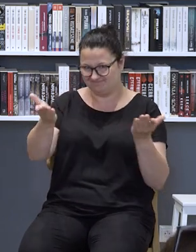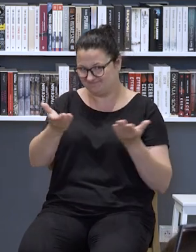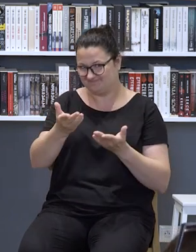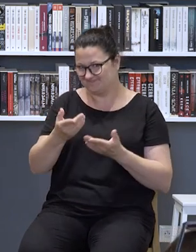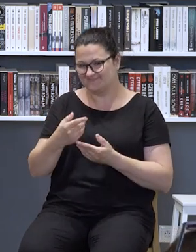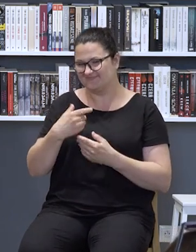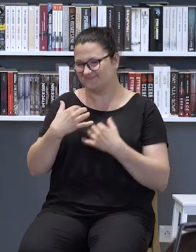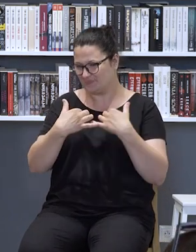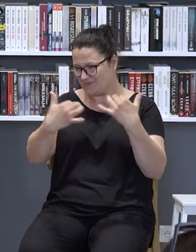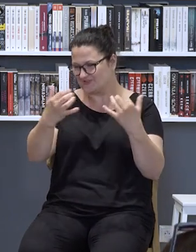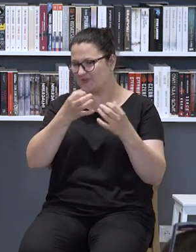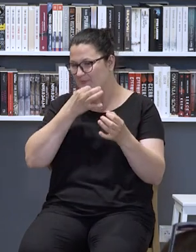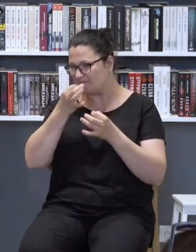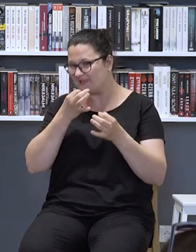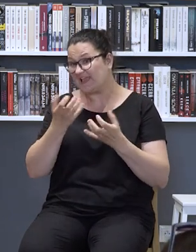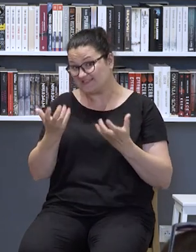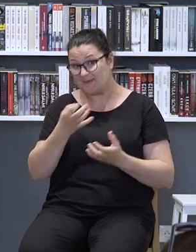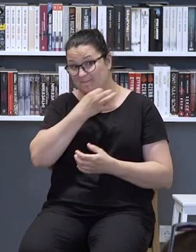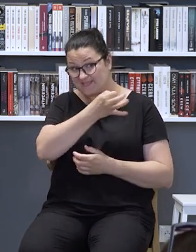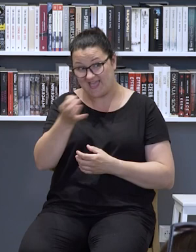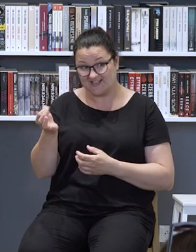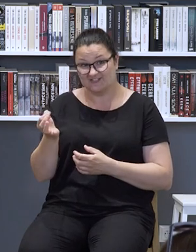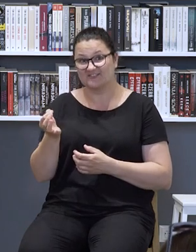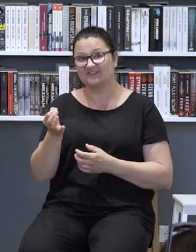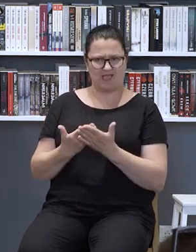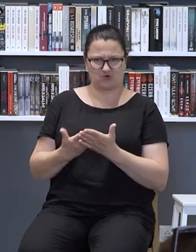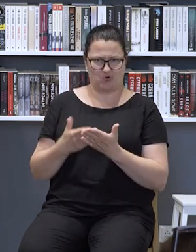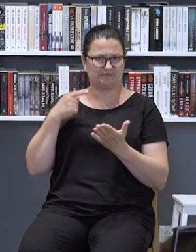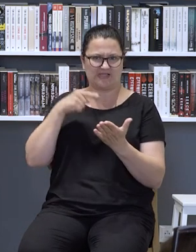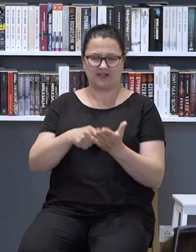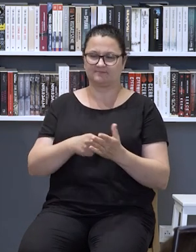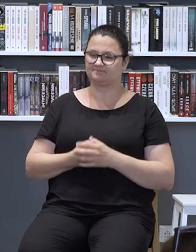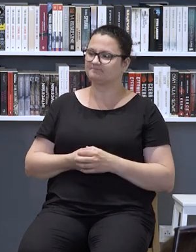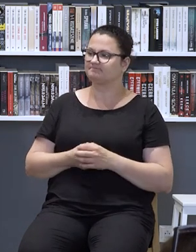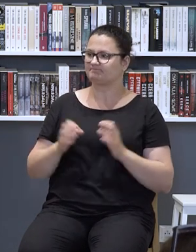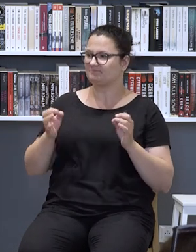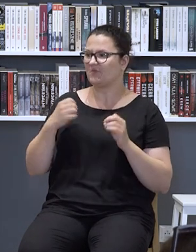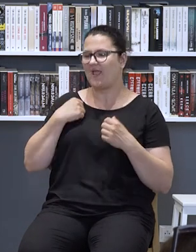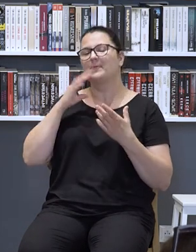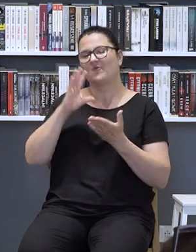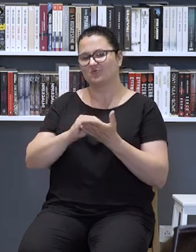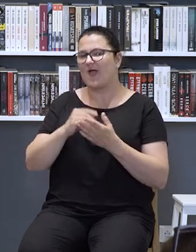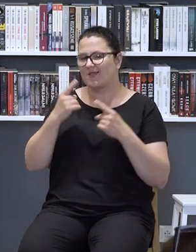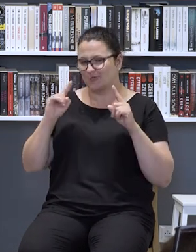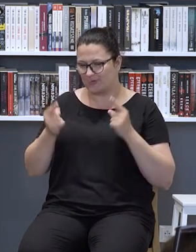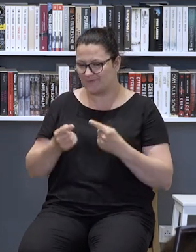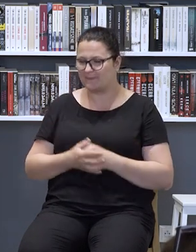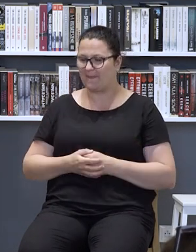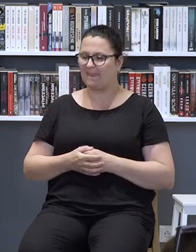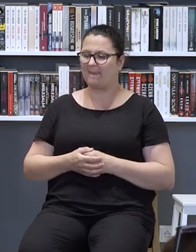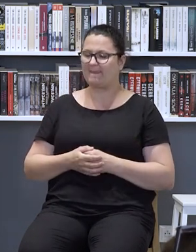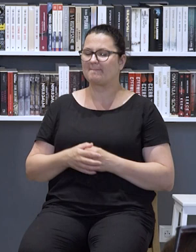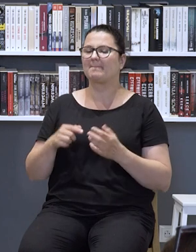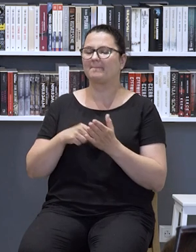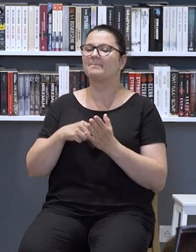gołosłowną, chciałam zapytać, czy Państwo mają jakieś pytania swoje własne. To może ja powtórzę, ale już w skrótowej wersji, czyli pytanie